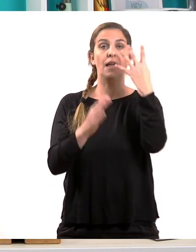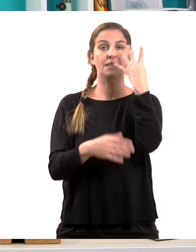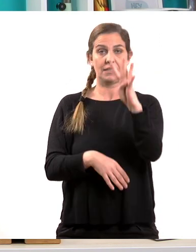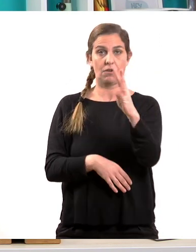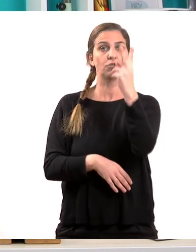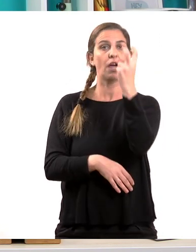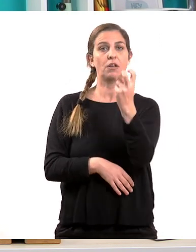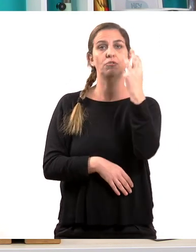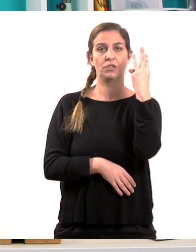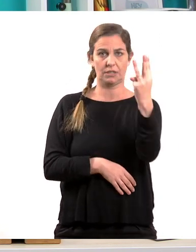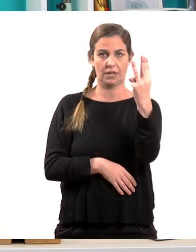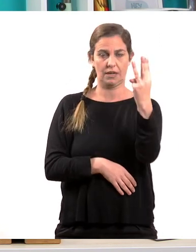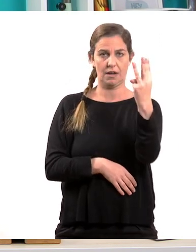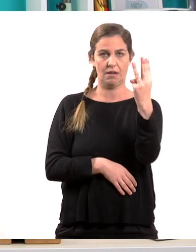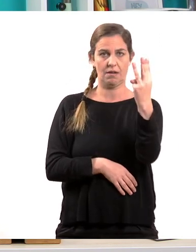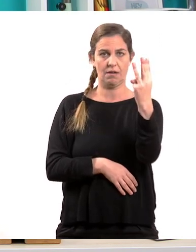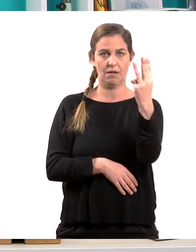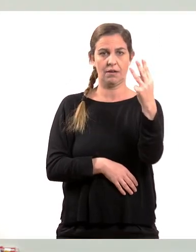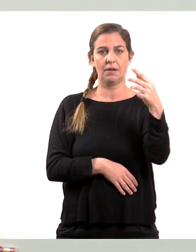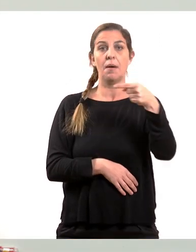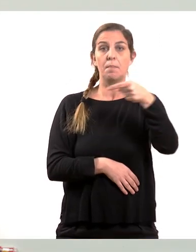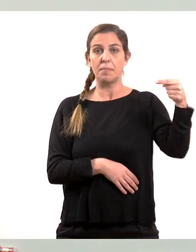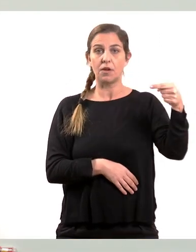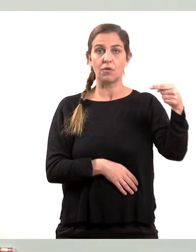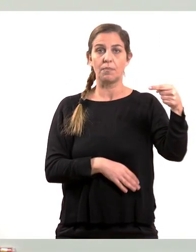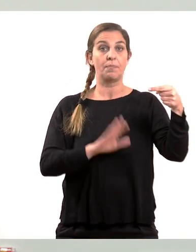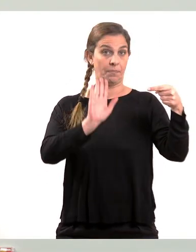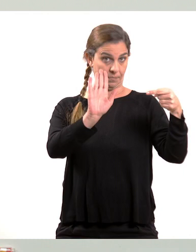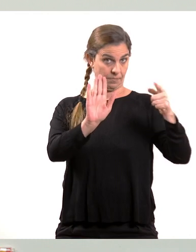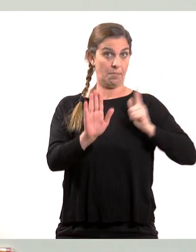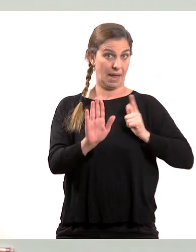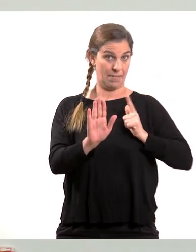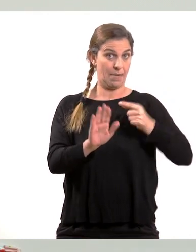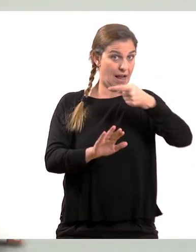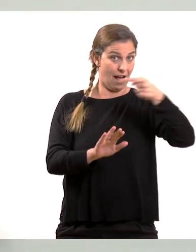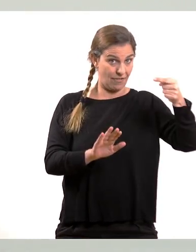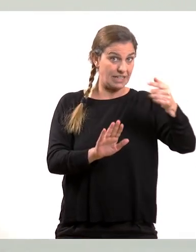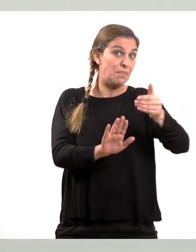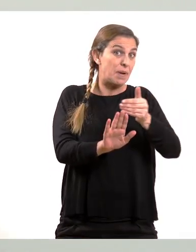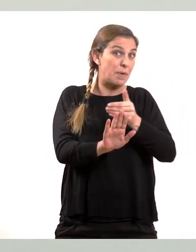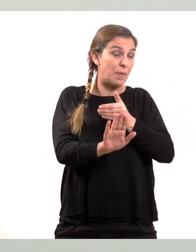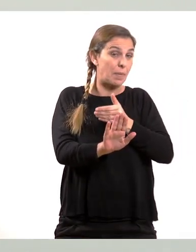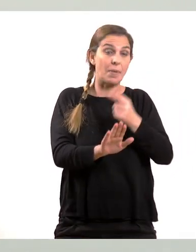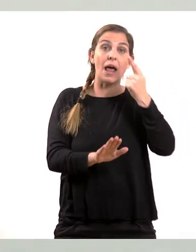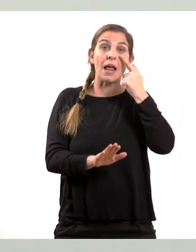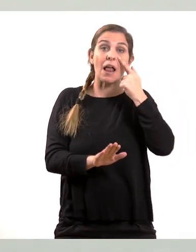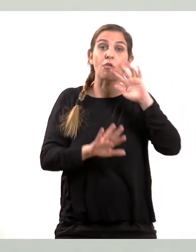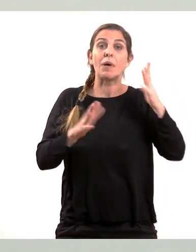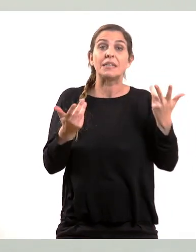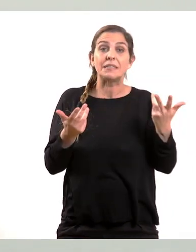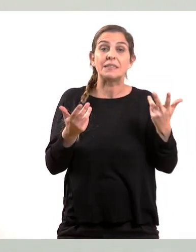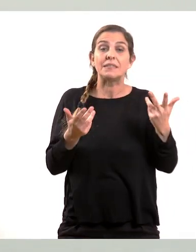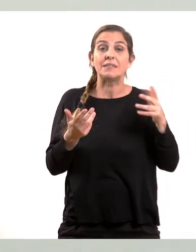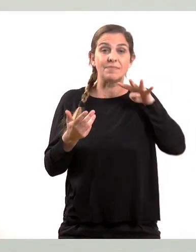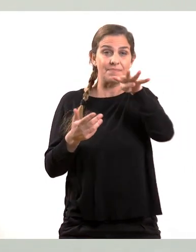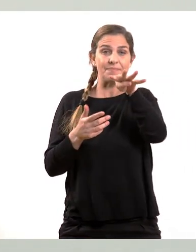1.423 βγάζω, αλλά πριν τους αφαιρέσω, για να σημειώσω λίγο την αξία των αριθμών.